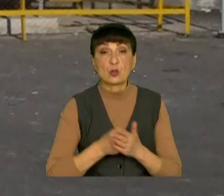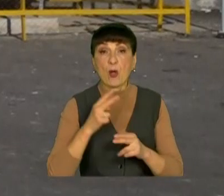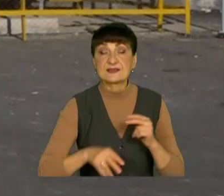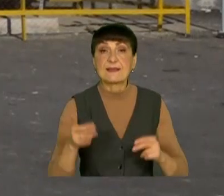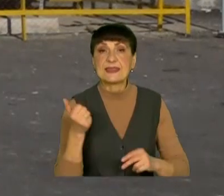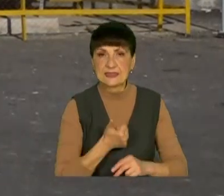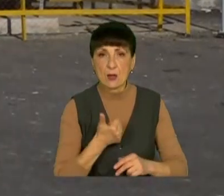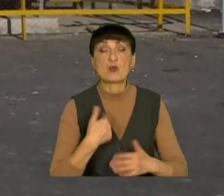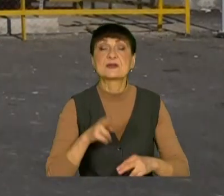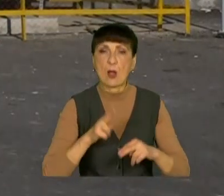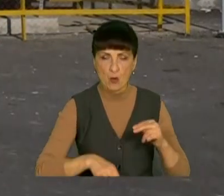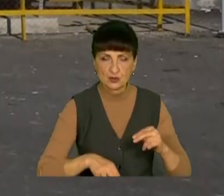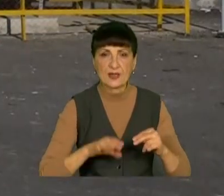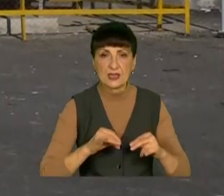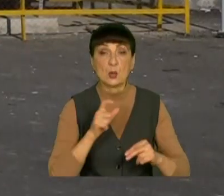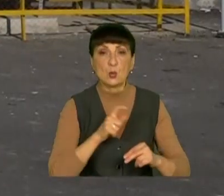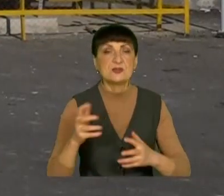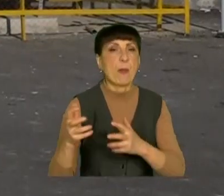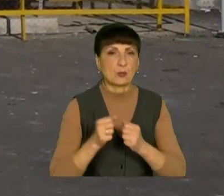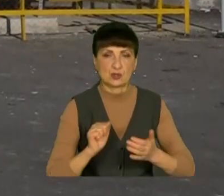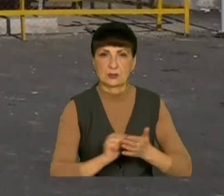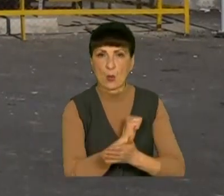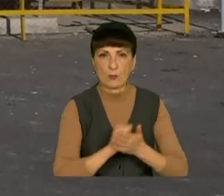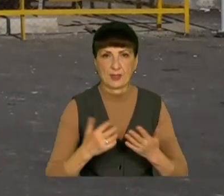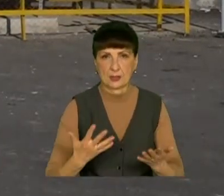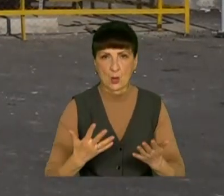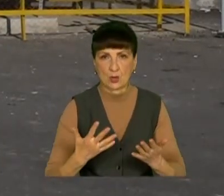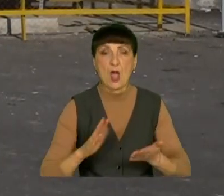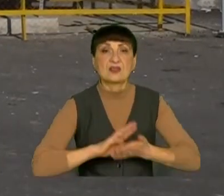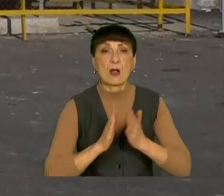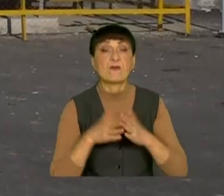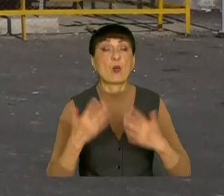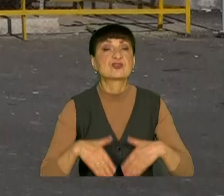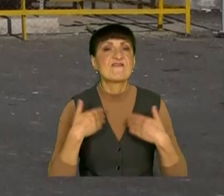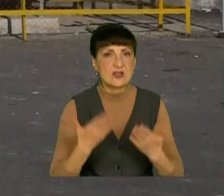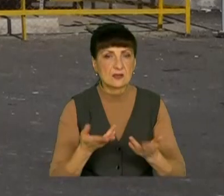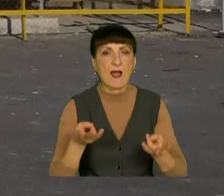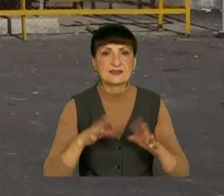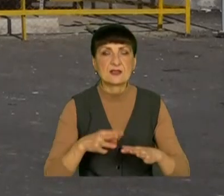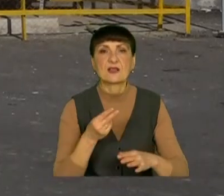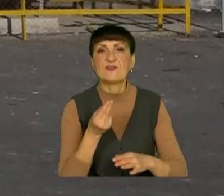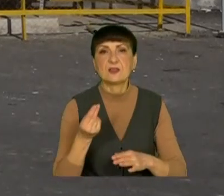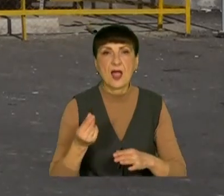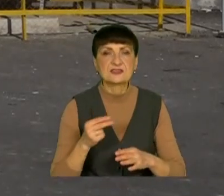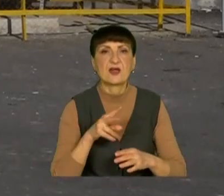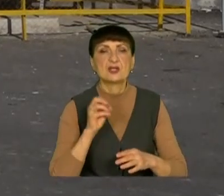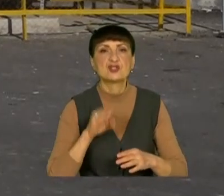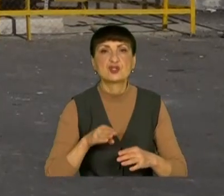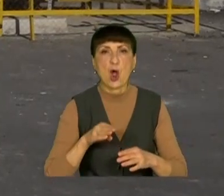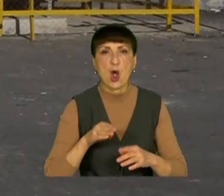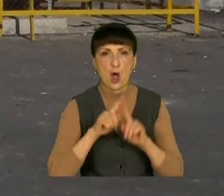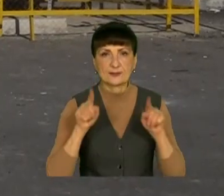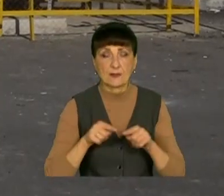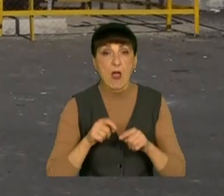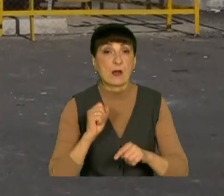эту работу закончим, и жильцы получат документы на руки. Договоры им уже выдали. Остались финансово-лицевые счета. По газу, как